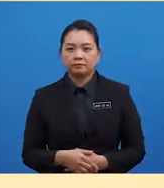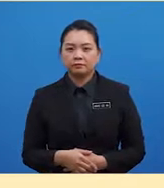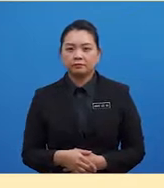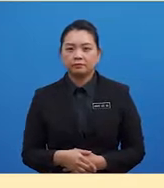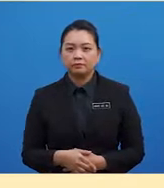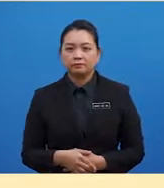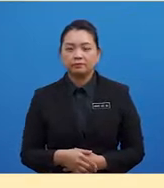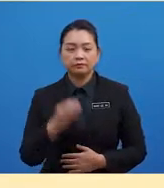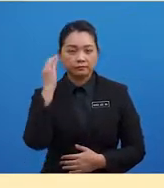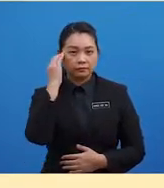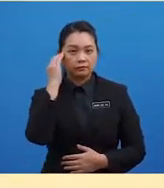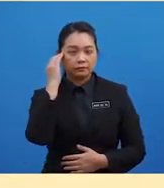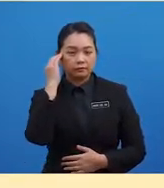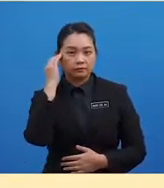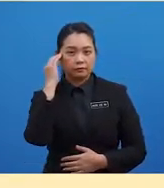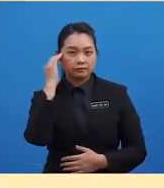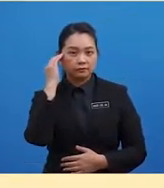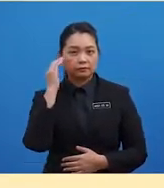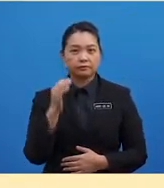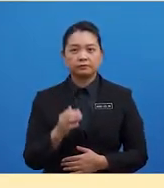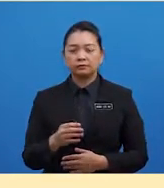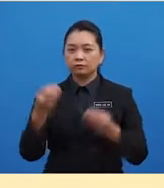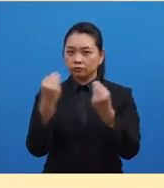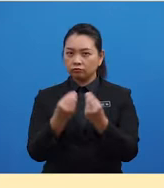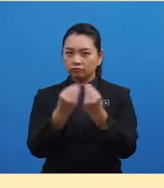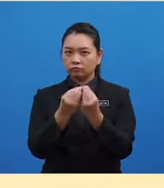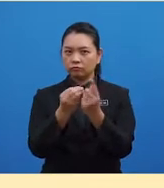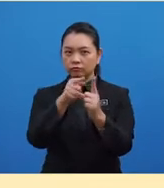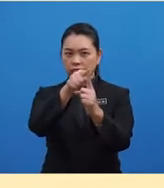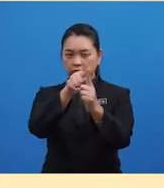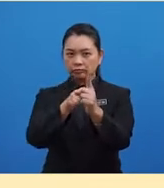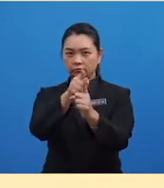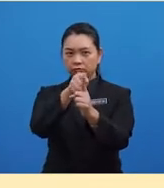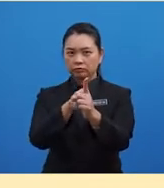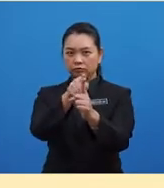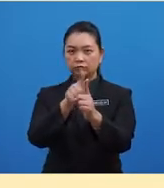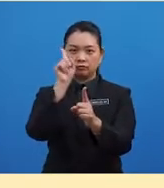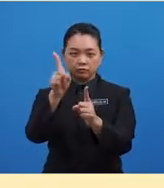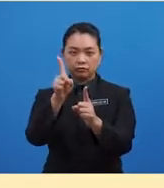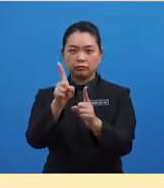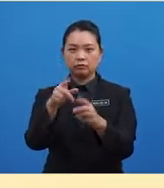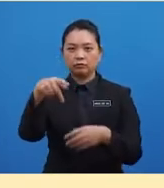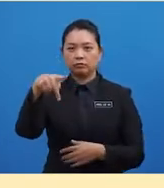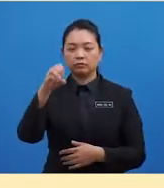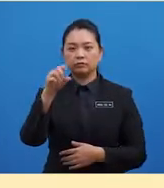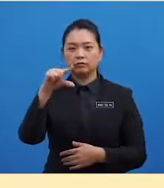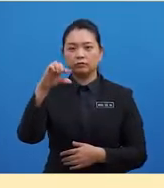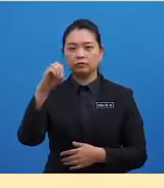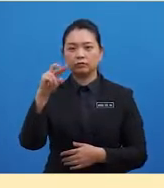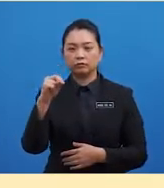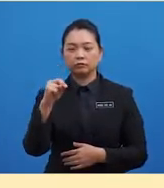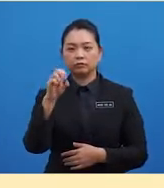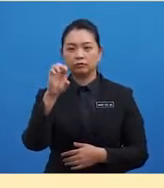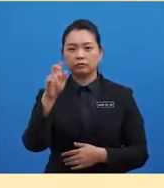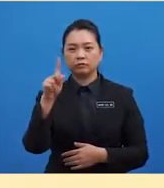Murid-murid sekalian, tahukah anda bahawa bilangan paksi simetri sebuah poligon sekata adalah sama